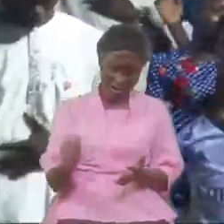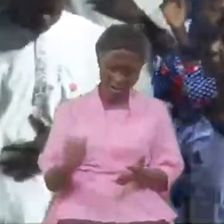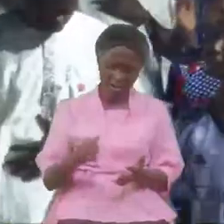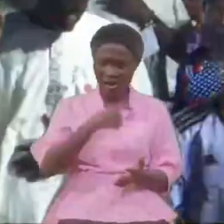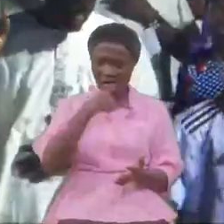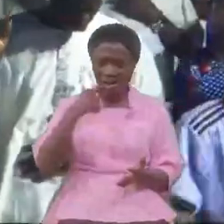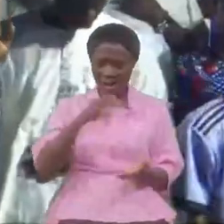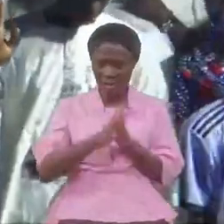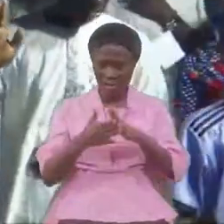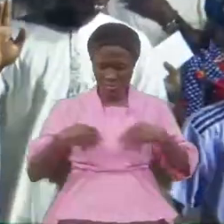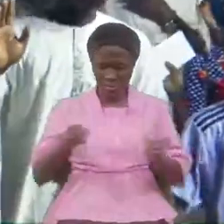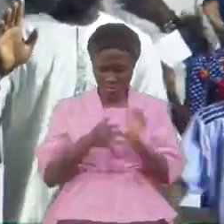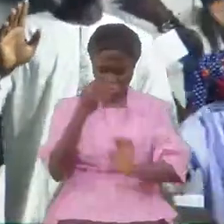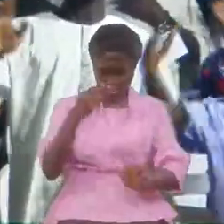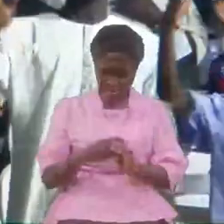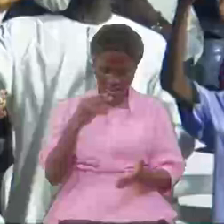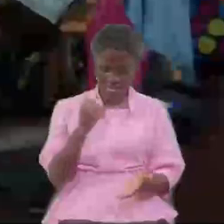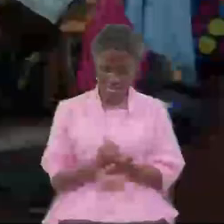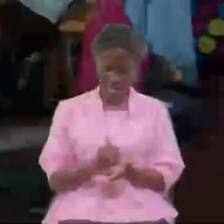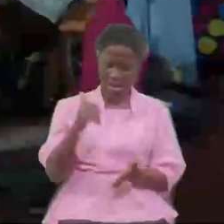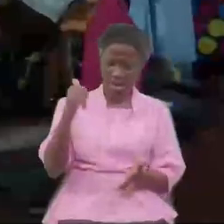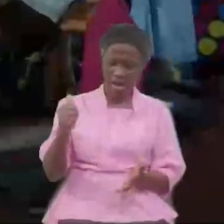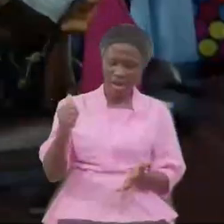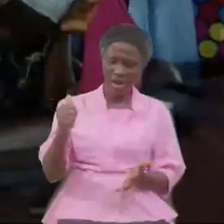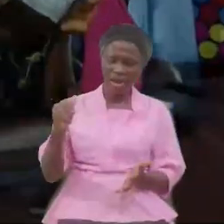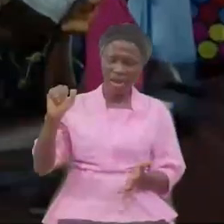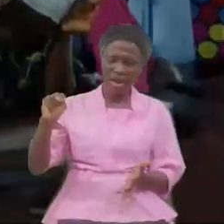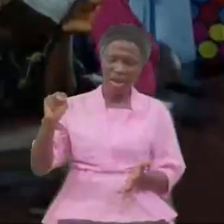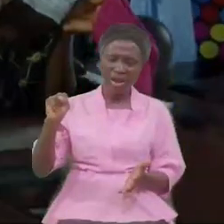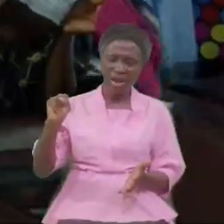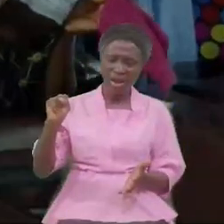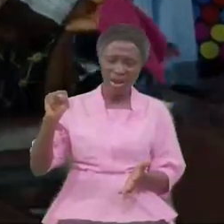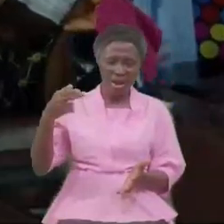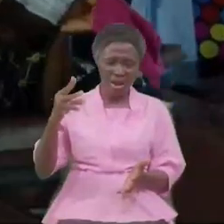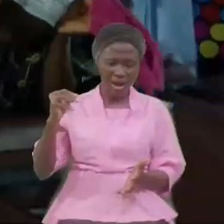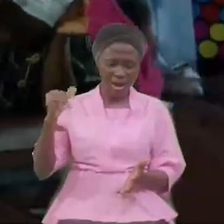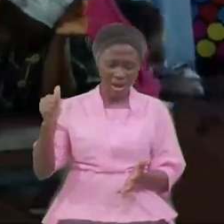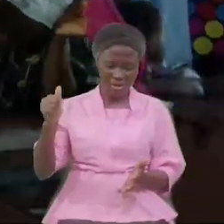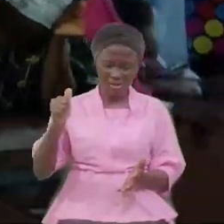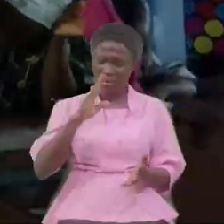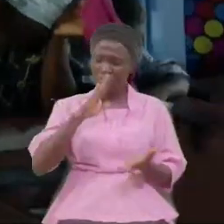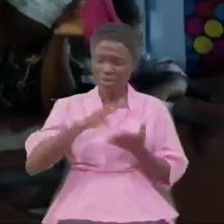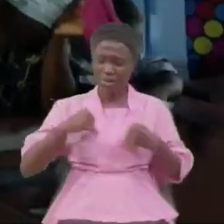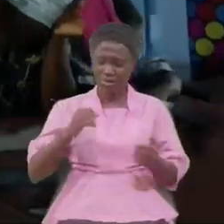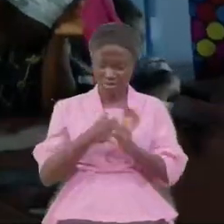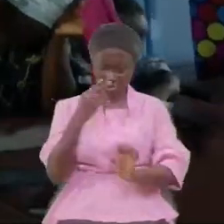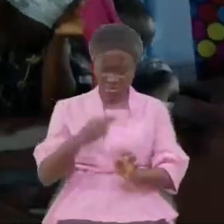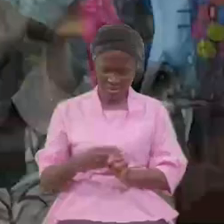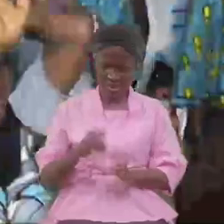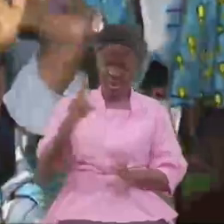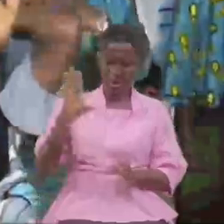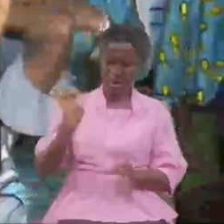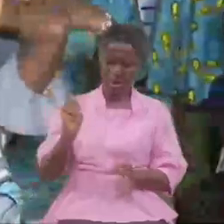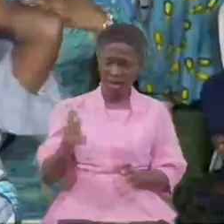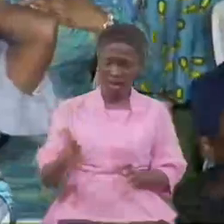Annie, sors-toi de ce lieu-là et sois guéri. Il sait, quitte ce lieu, sois guéri. Il sait,